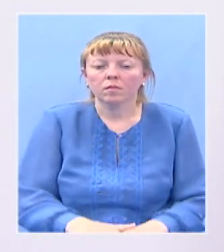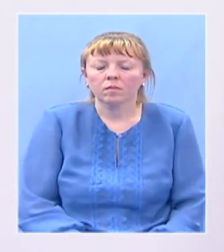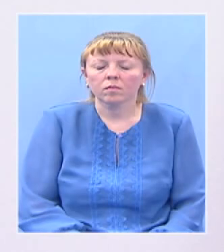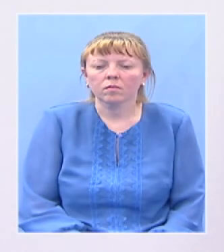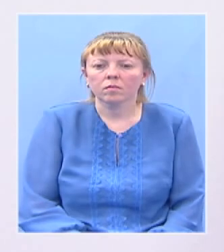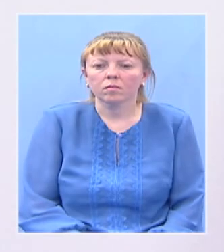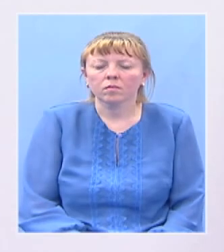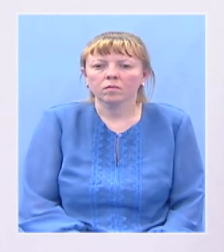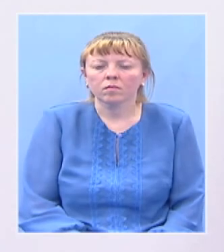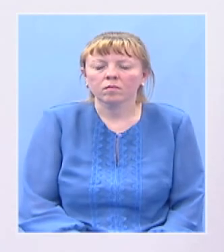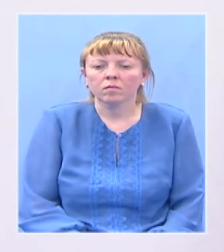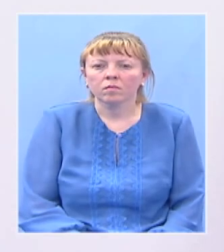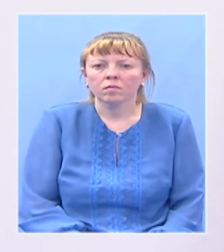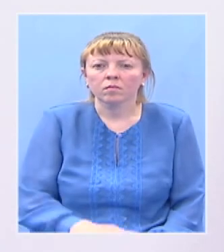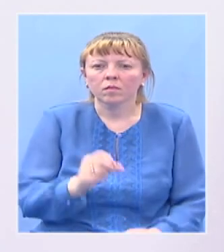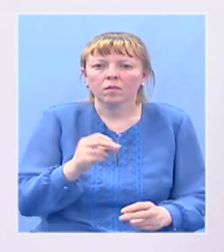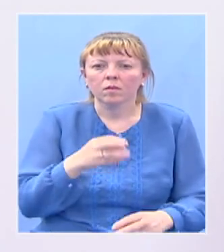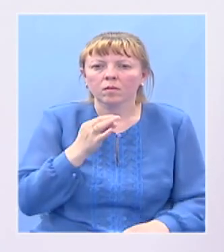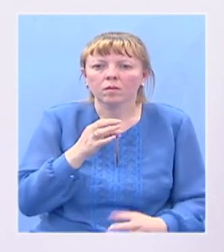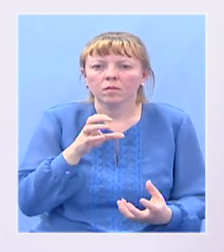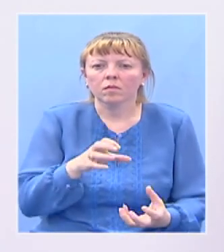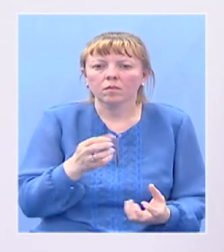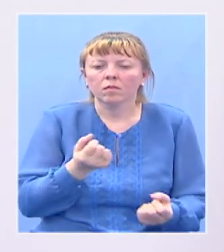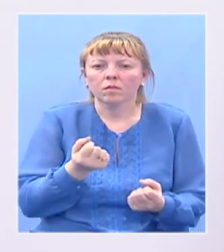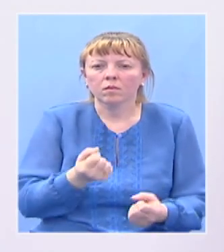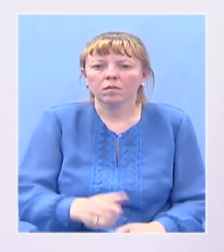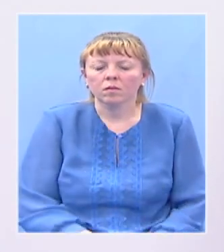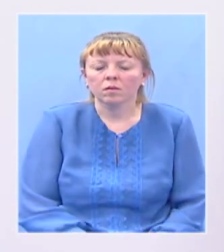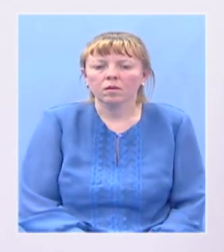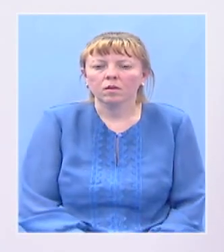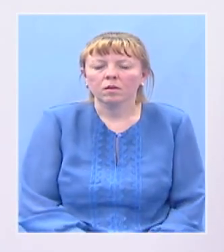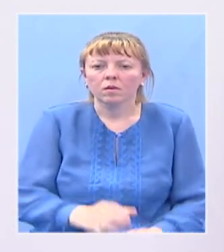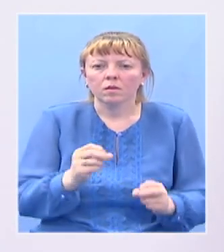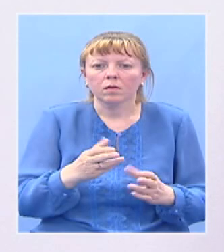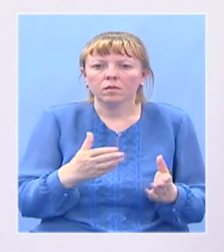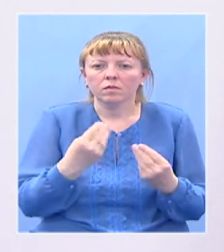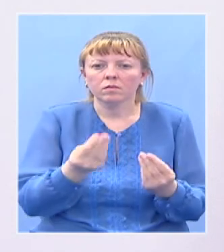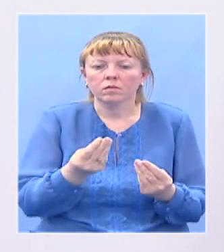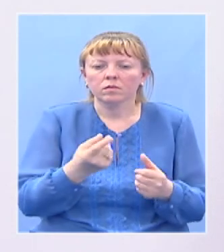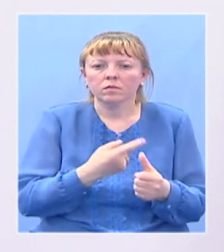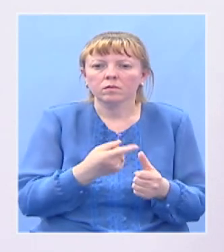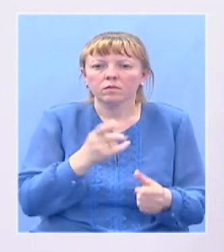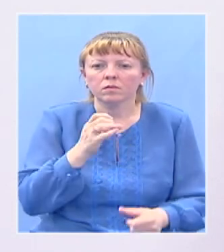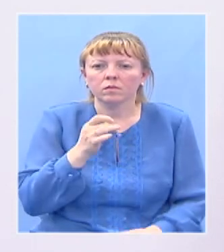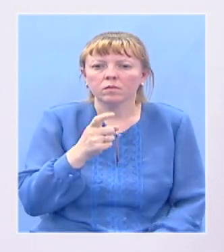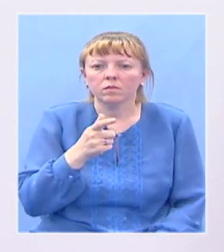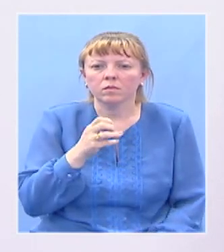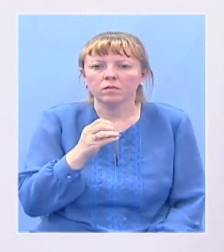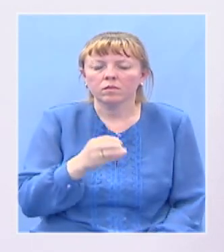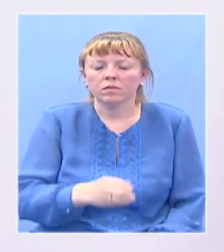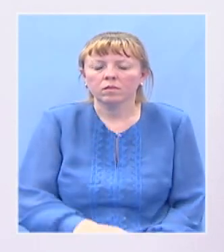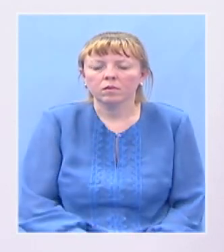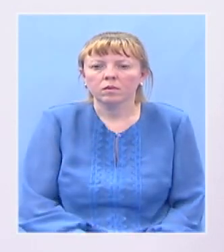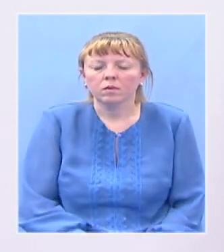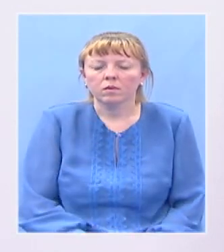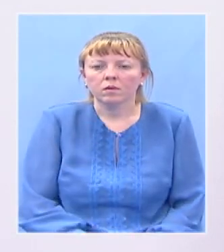пассажирский перевоз оляй или опасной нср должен иметь специальное оборудование называется тахограф данное